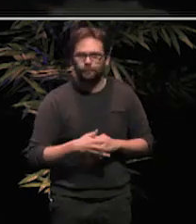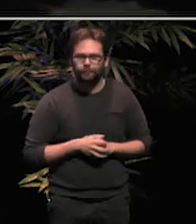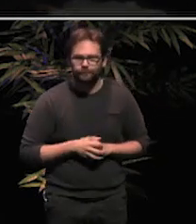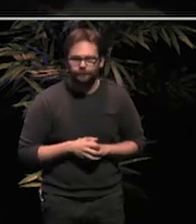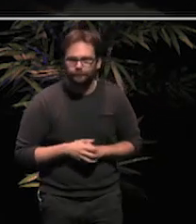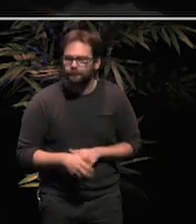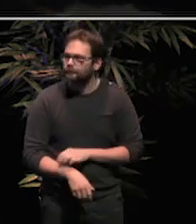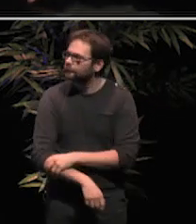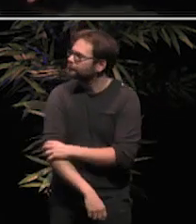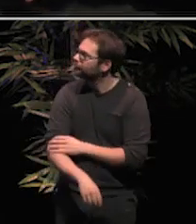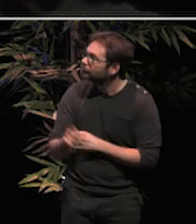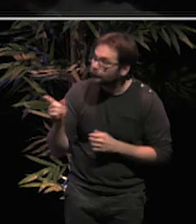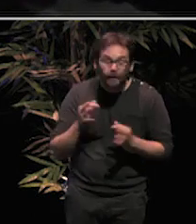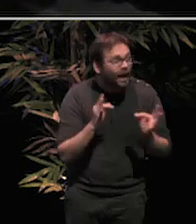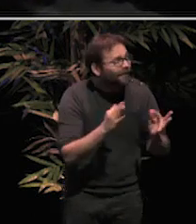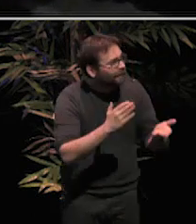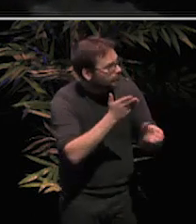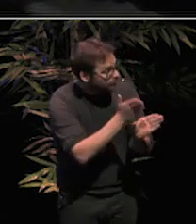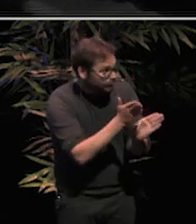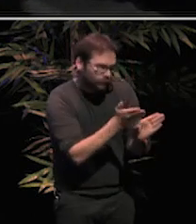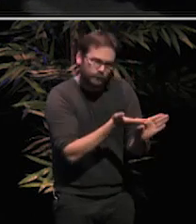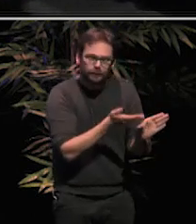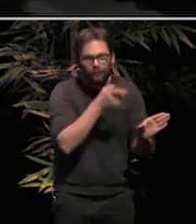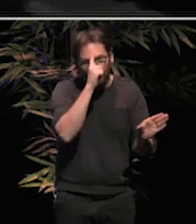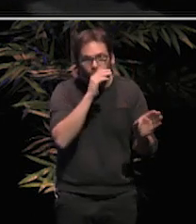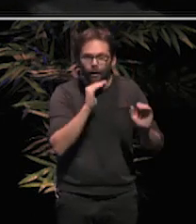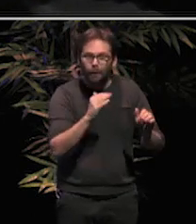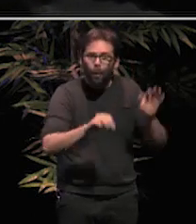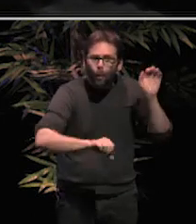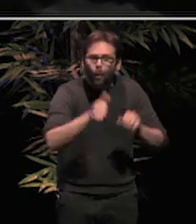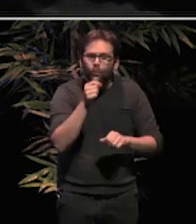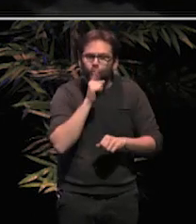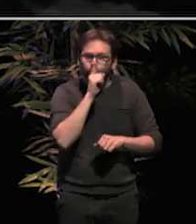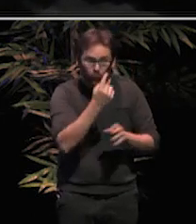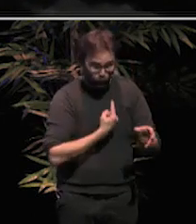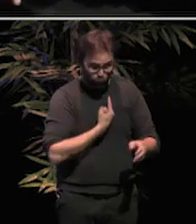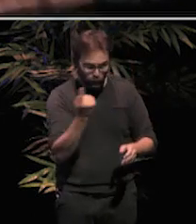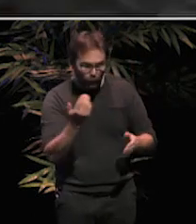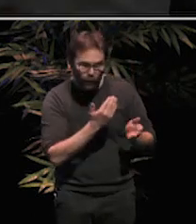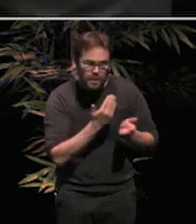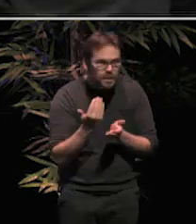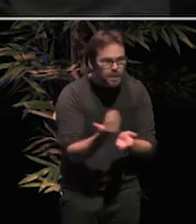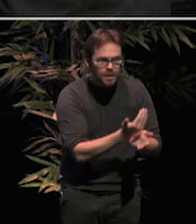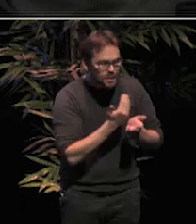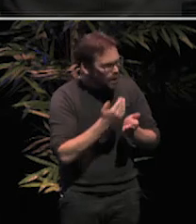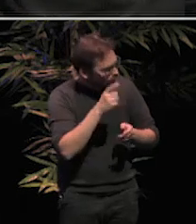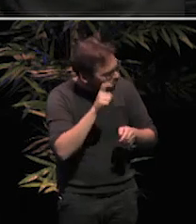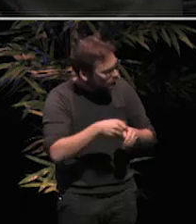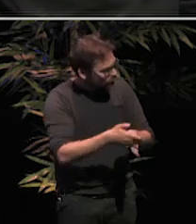sur le plan psychologique, parce que voilà, partir 11 jours en mer seul, j'imagine qu'il faut se préparer